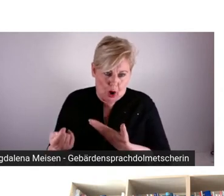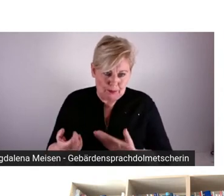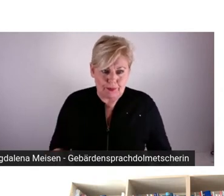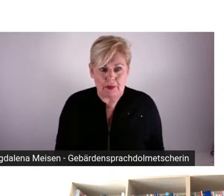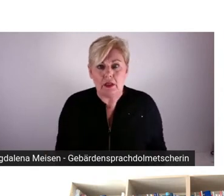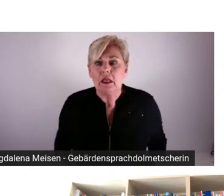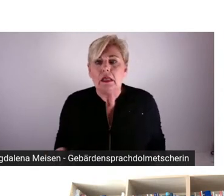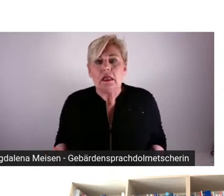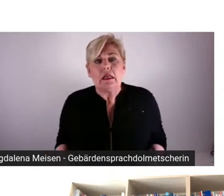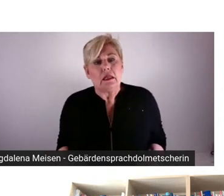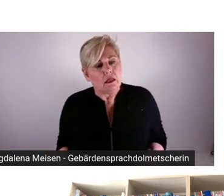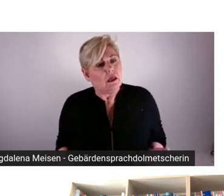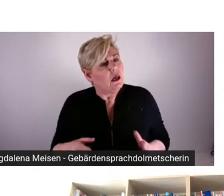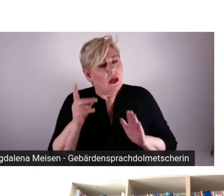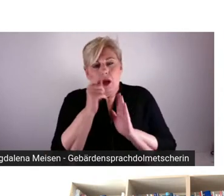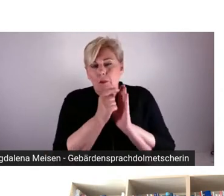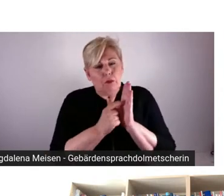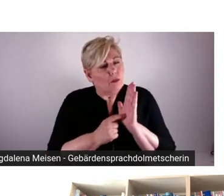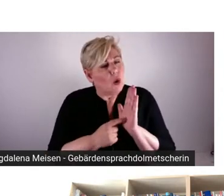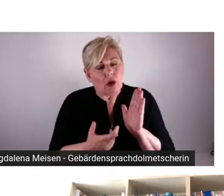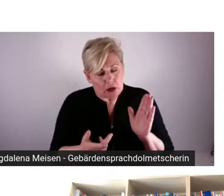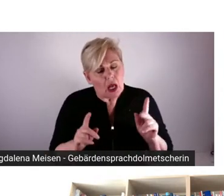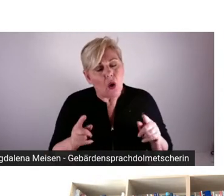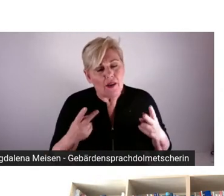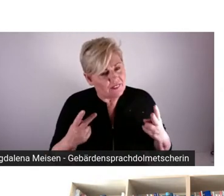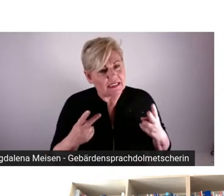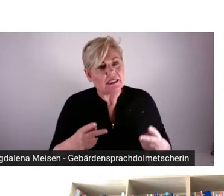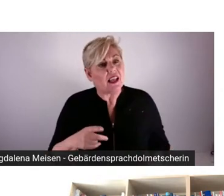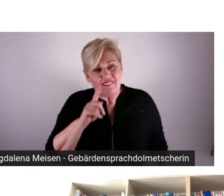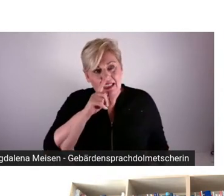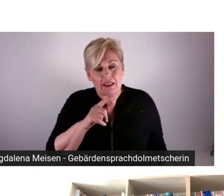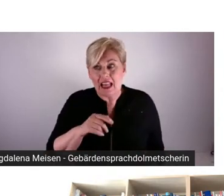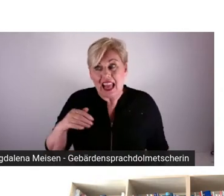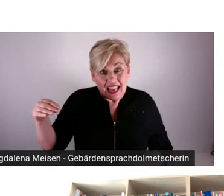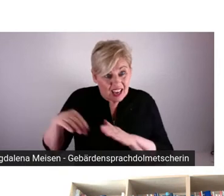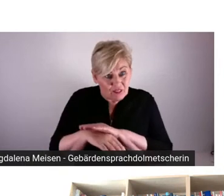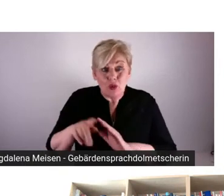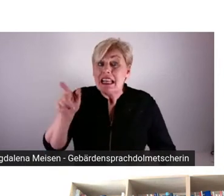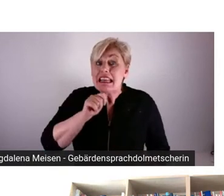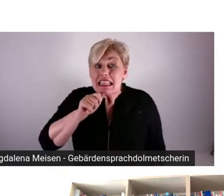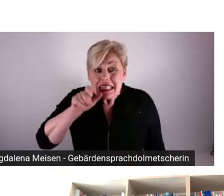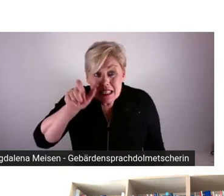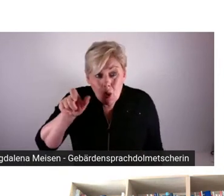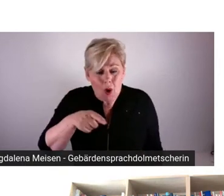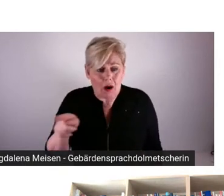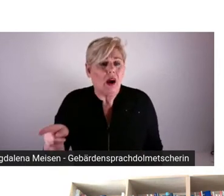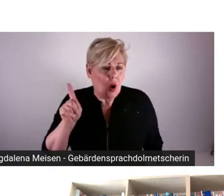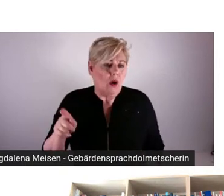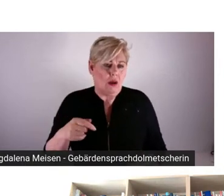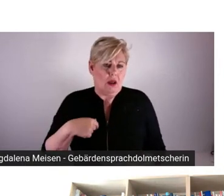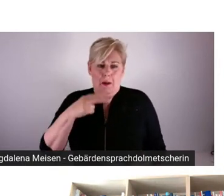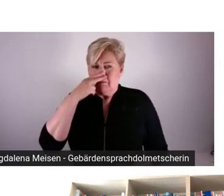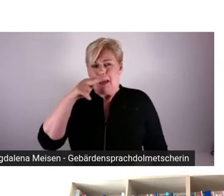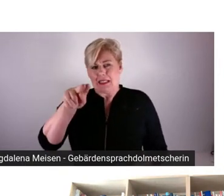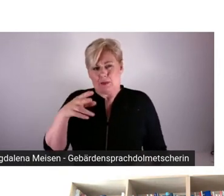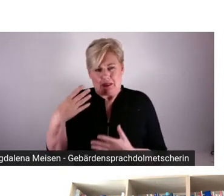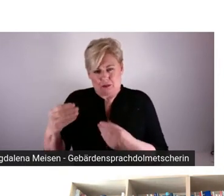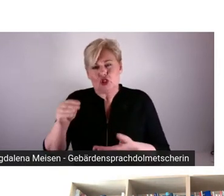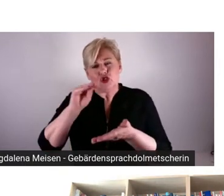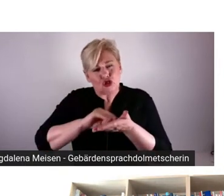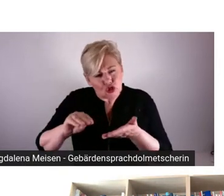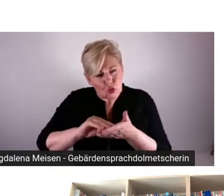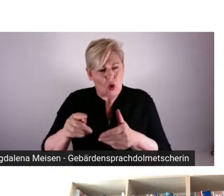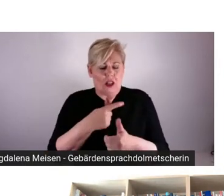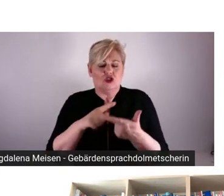Punkte, die eben auch wichtig sind, jungen Geflüchteten hier eine Perspektive zu bieten, sowohl schulisch, sowohl im Bereich der